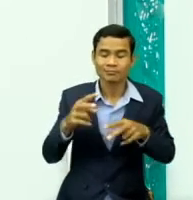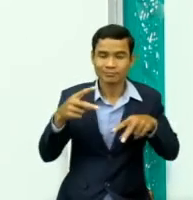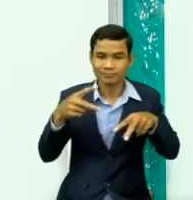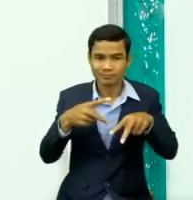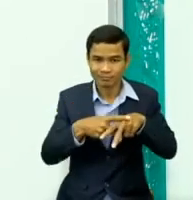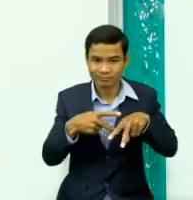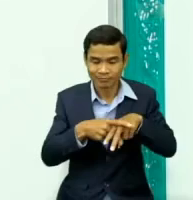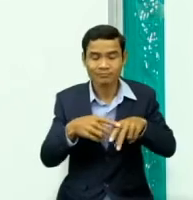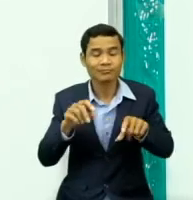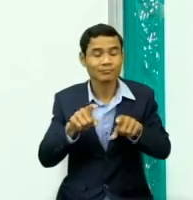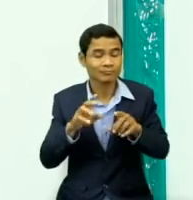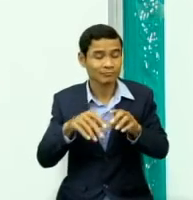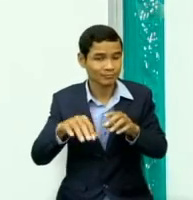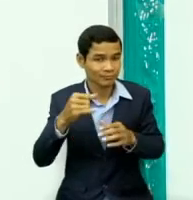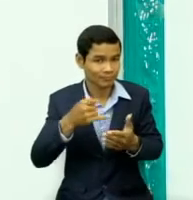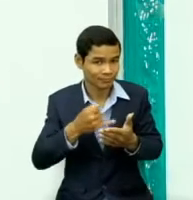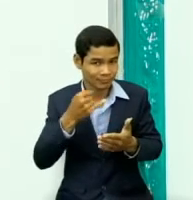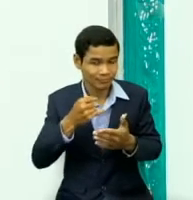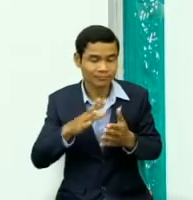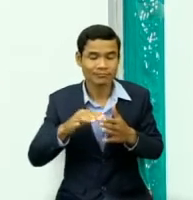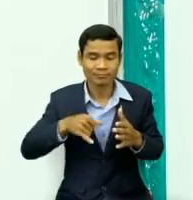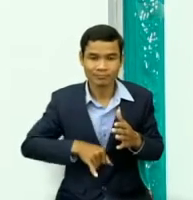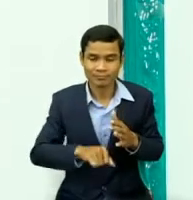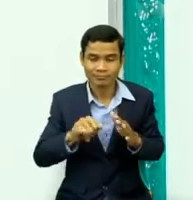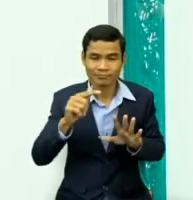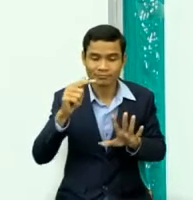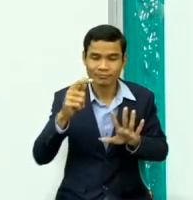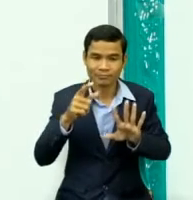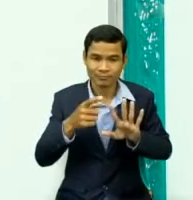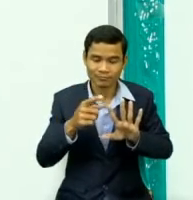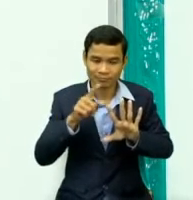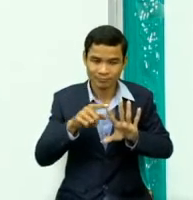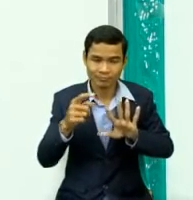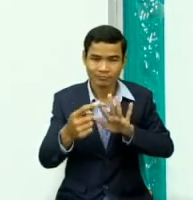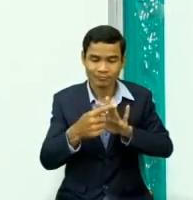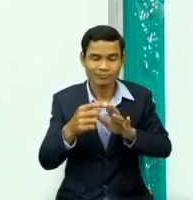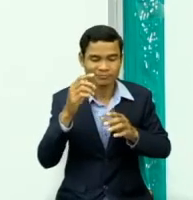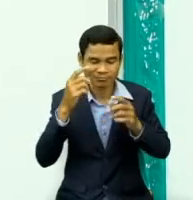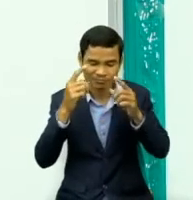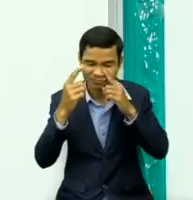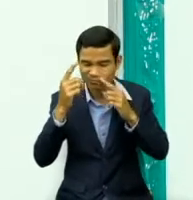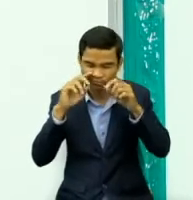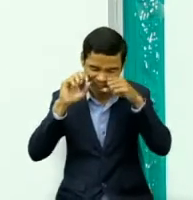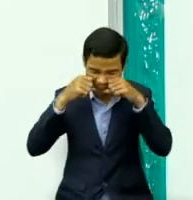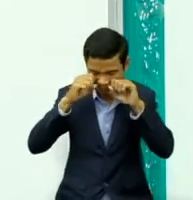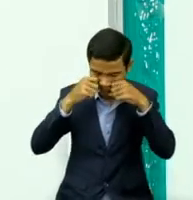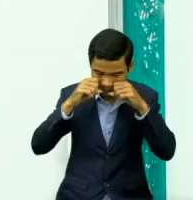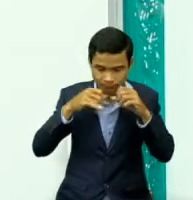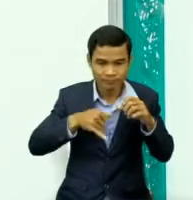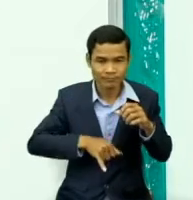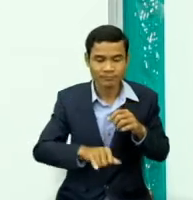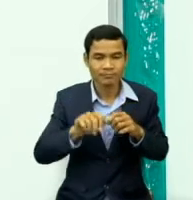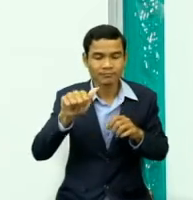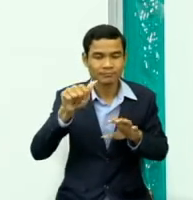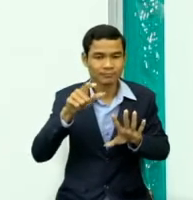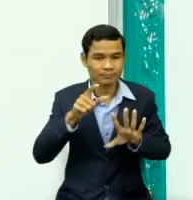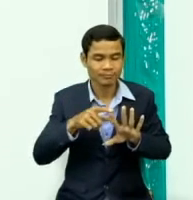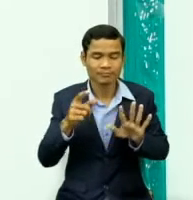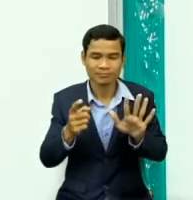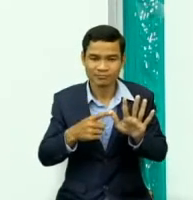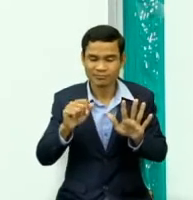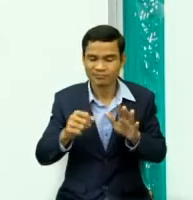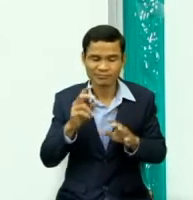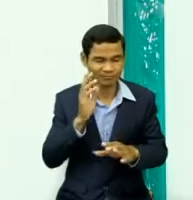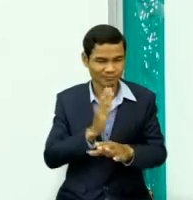chào ngô nữ tài dung ngài ngô chào nhà thả chào ngô cốm